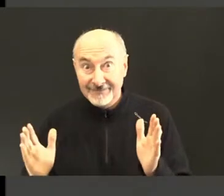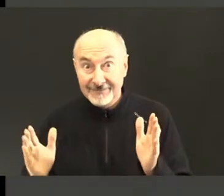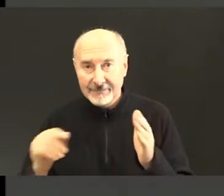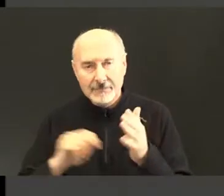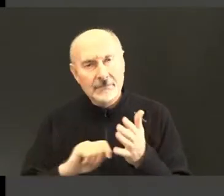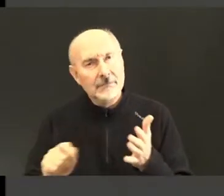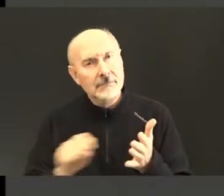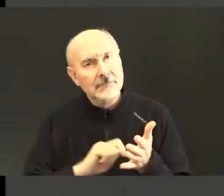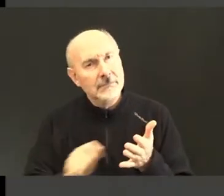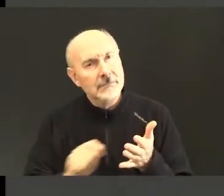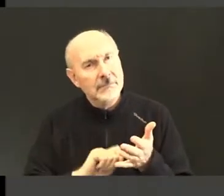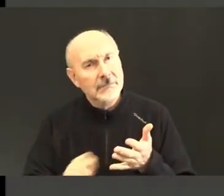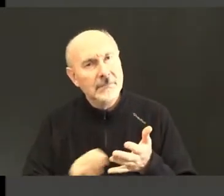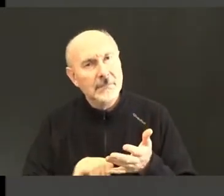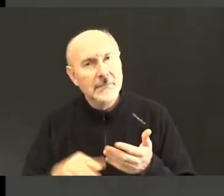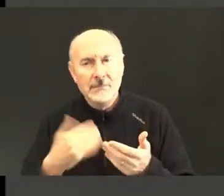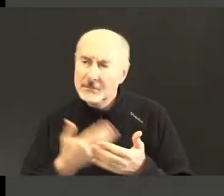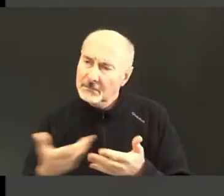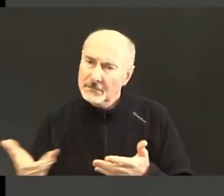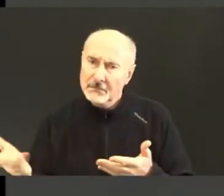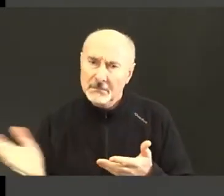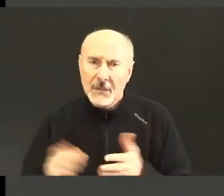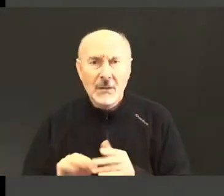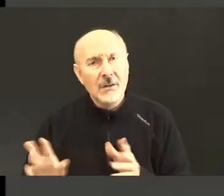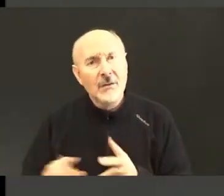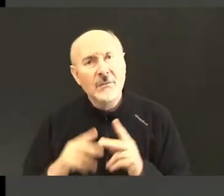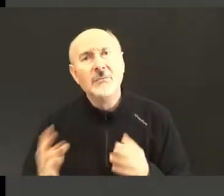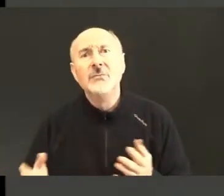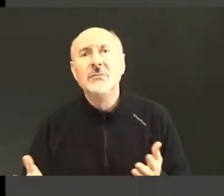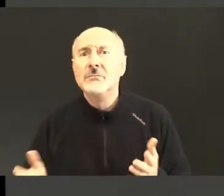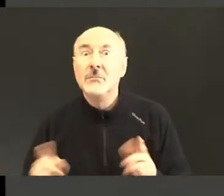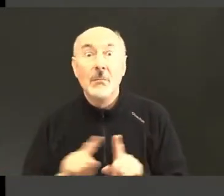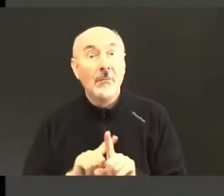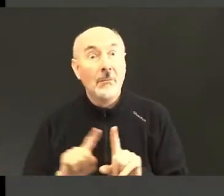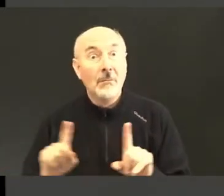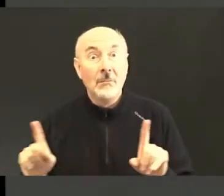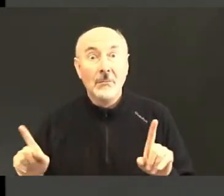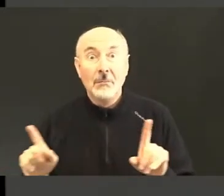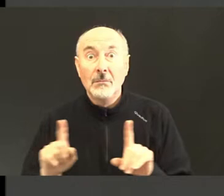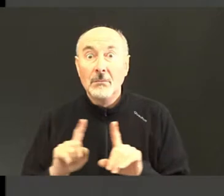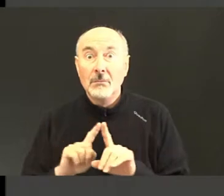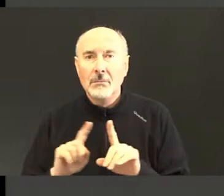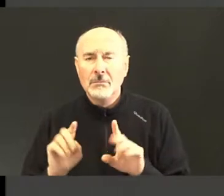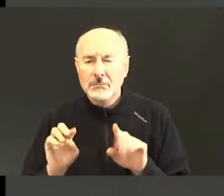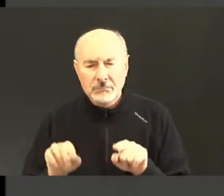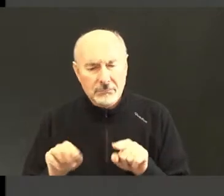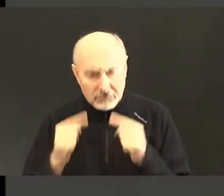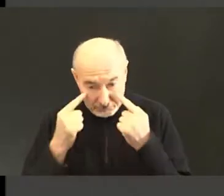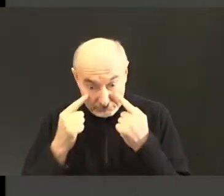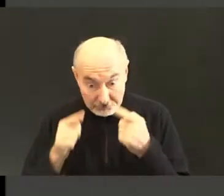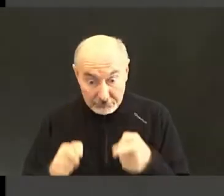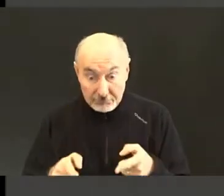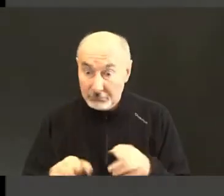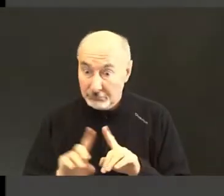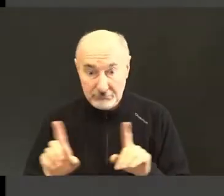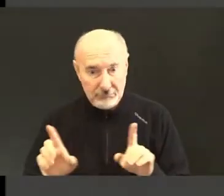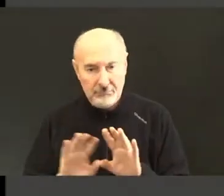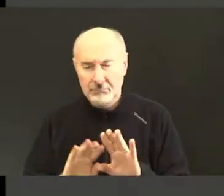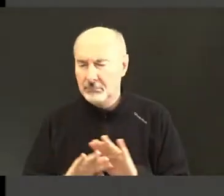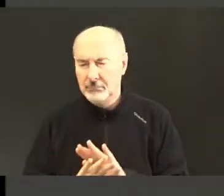scritto in un chiaro trasparente su carta bianca dove non si possono leggere tra le righe scappatoie